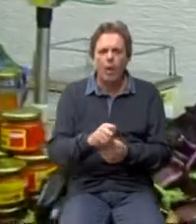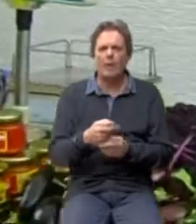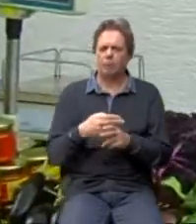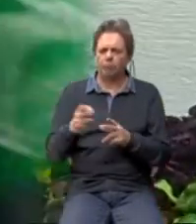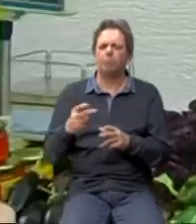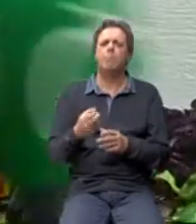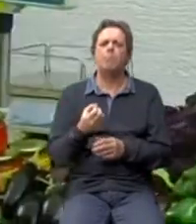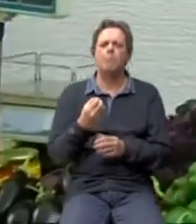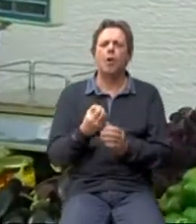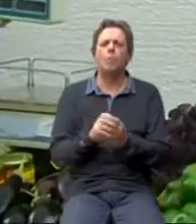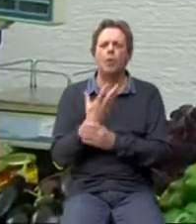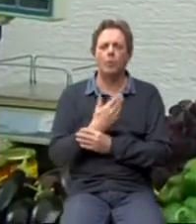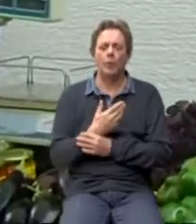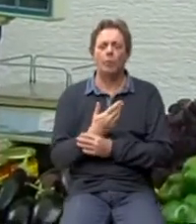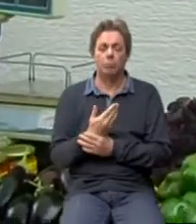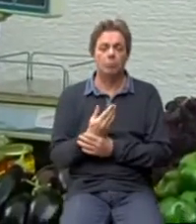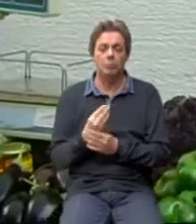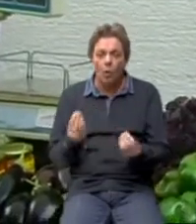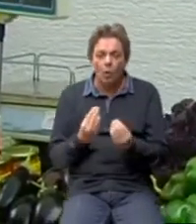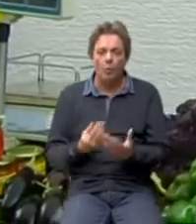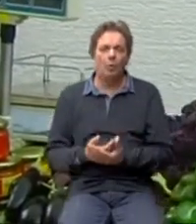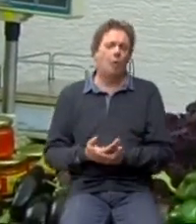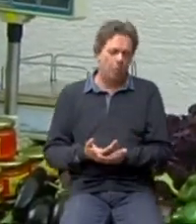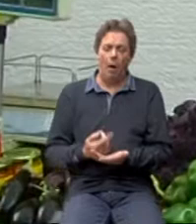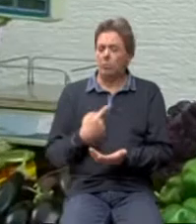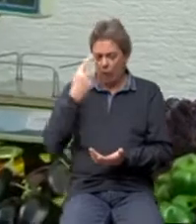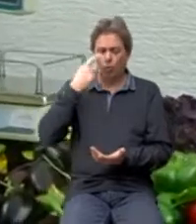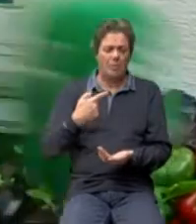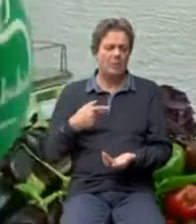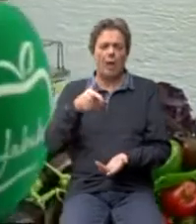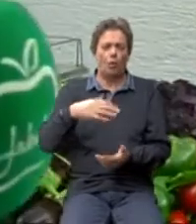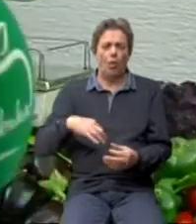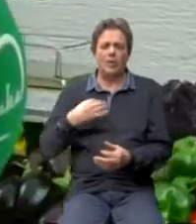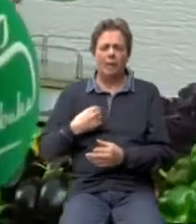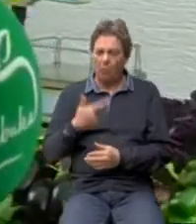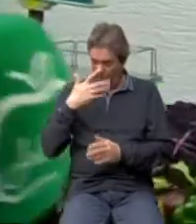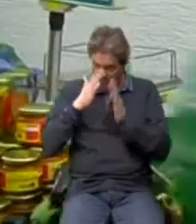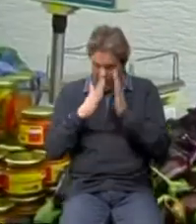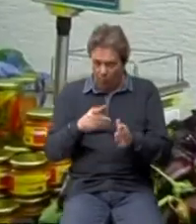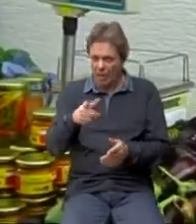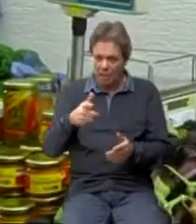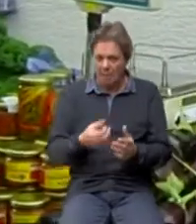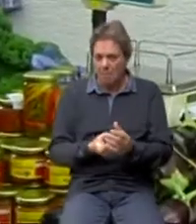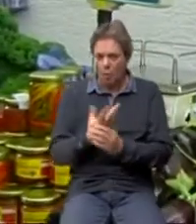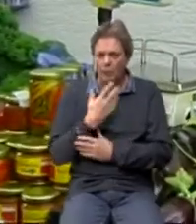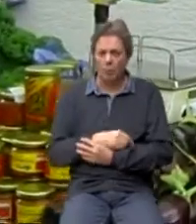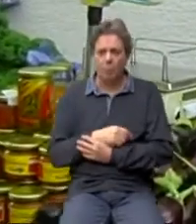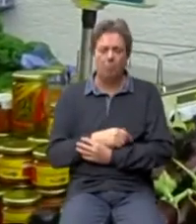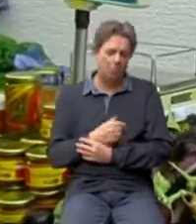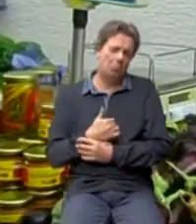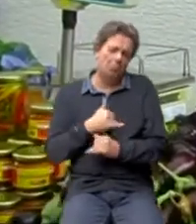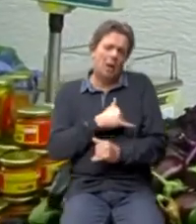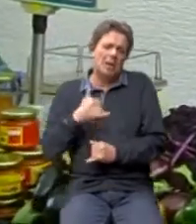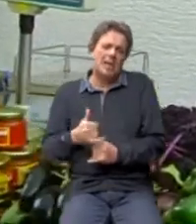Da. Zašto? Pa zato što se osjećam da je to zdravo. Vjerujete li dakle takvim proizvodima? Pa za sad